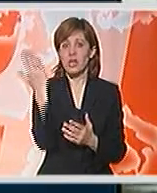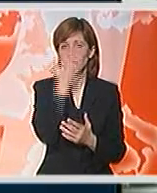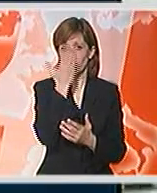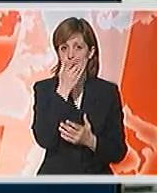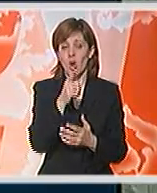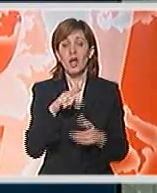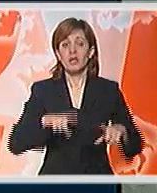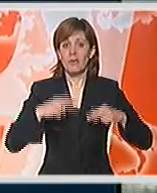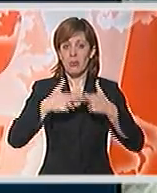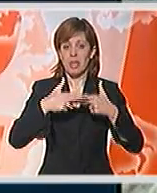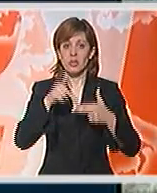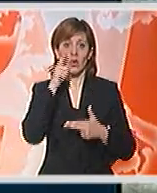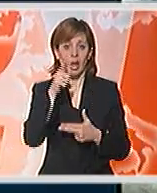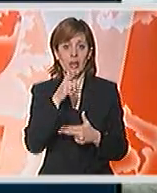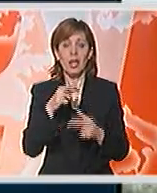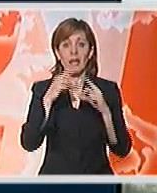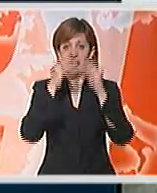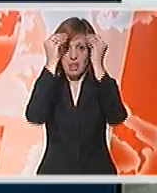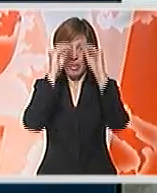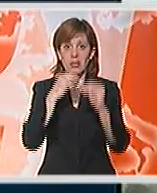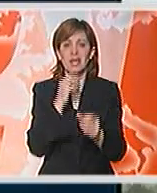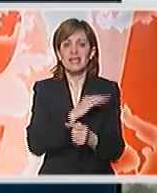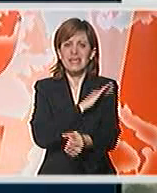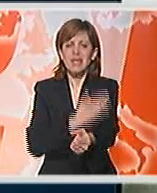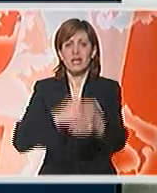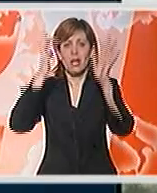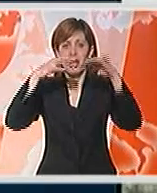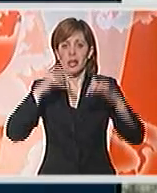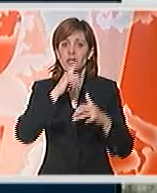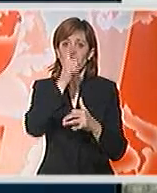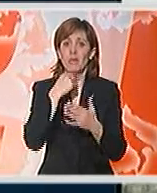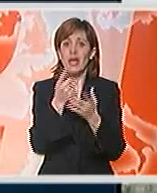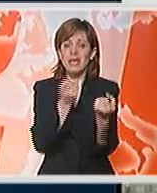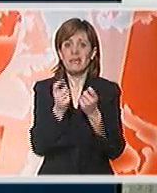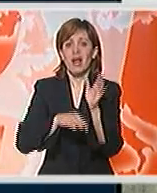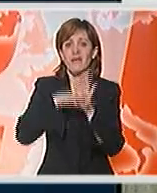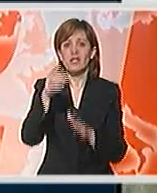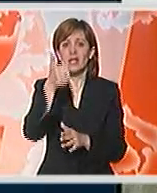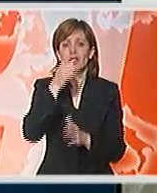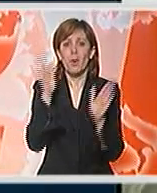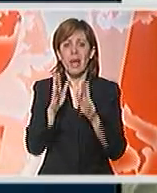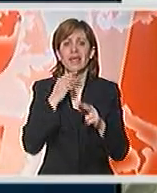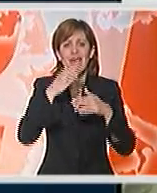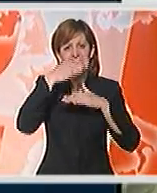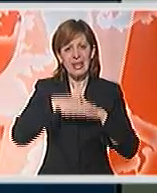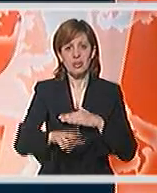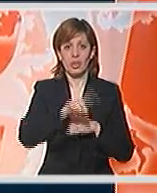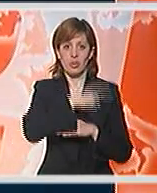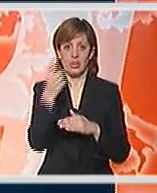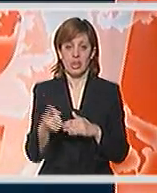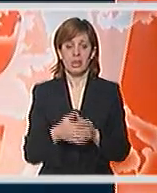u blizini grada. Agencije prenose da je snažna kiša koja pada u Kalabriji izazvala više od 100 manjih klizišta do sada.